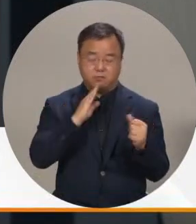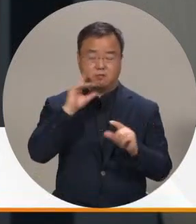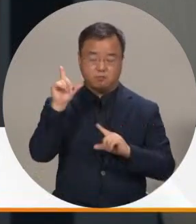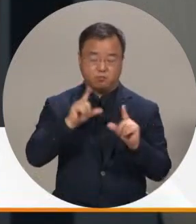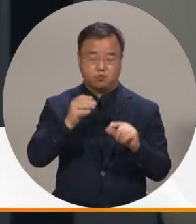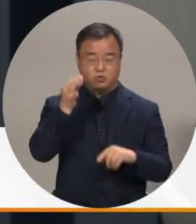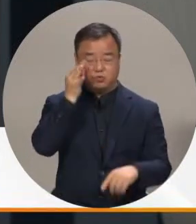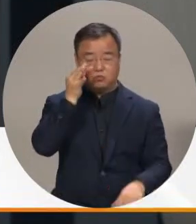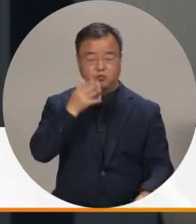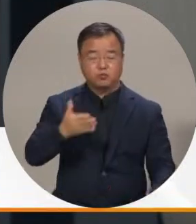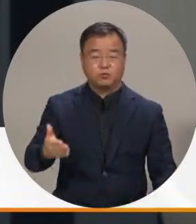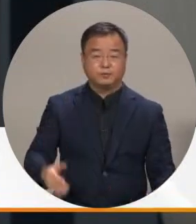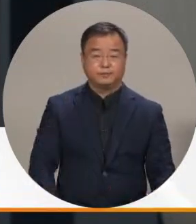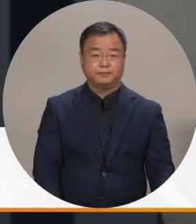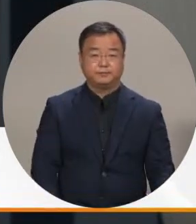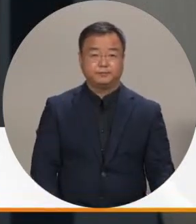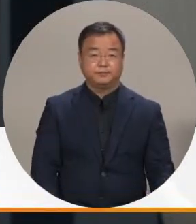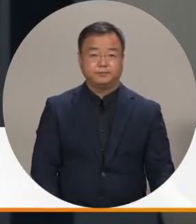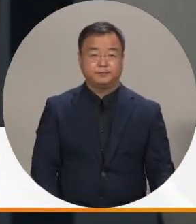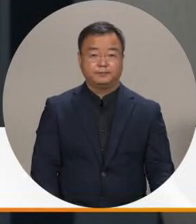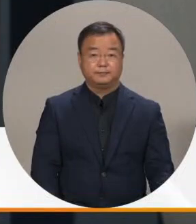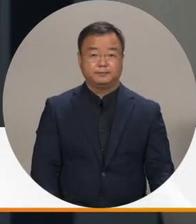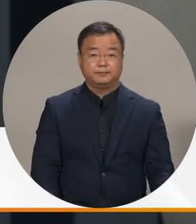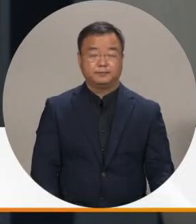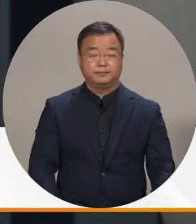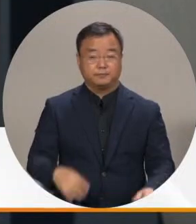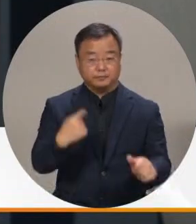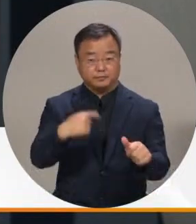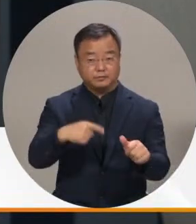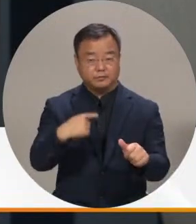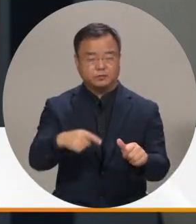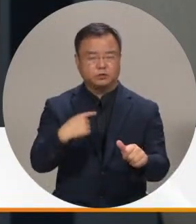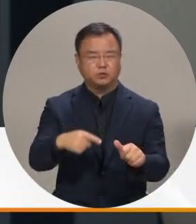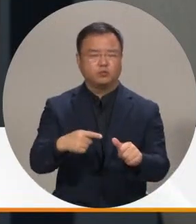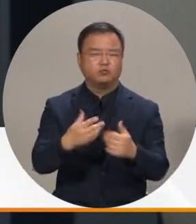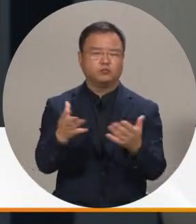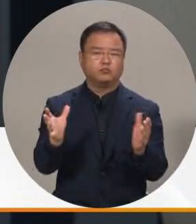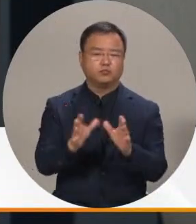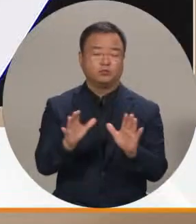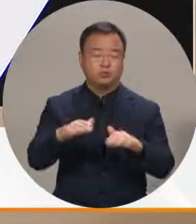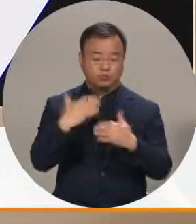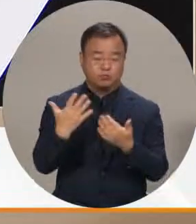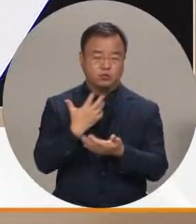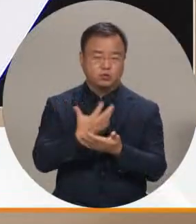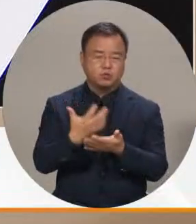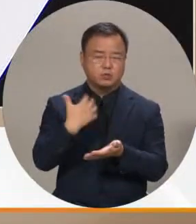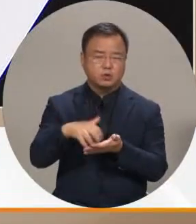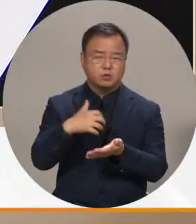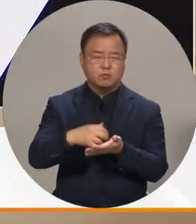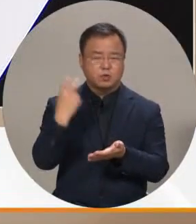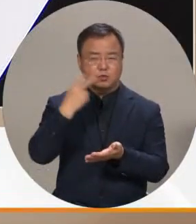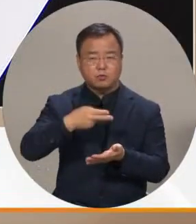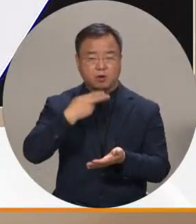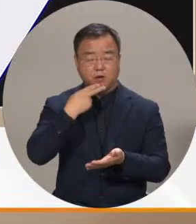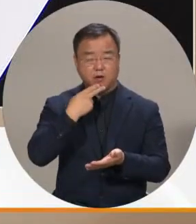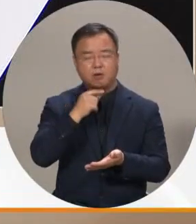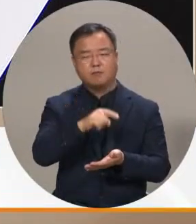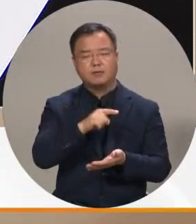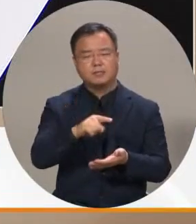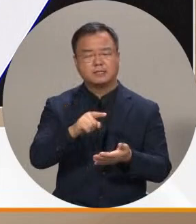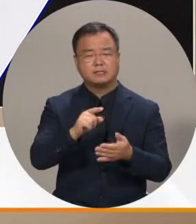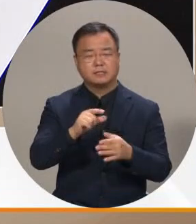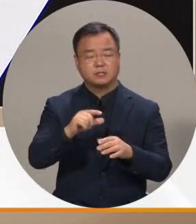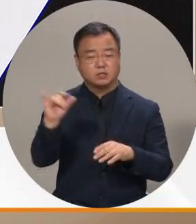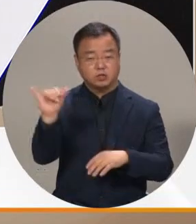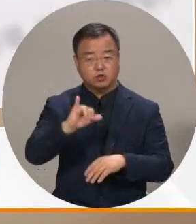보여주는 방길이었다고 생각을 합니다 교육 당국에서조차 전수조차 자료로가 없어서 어떤 전국의 미인과 대안학교